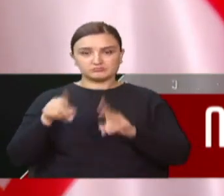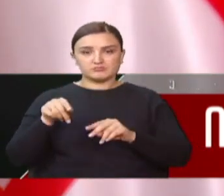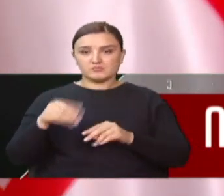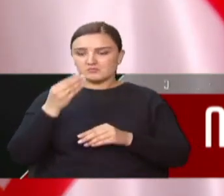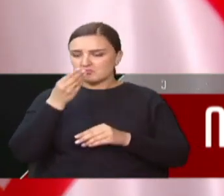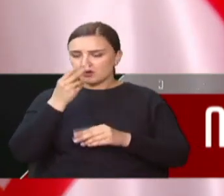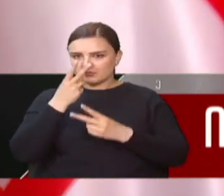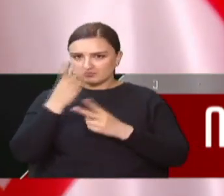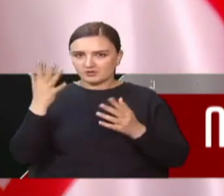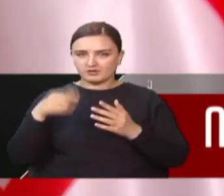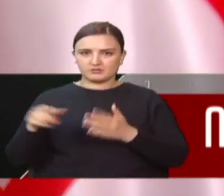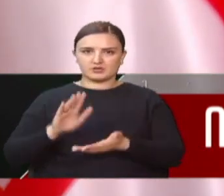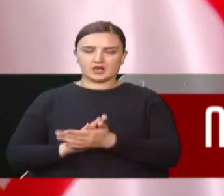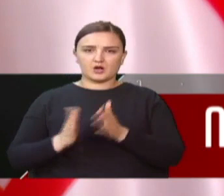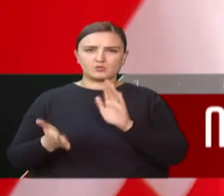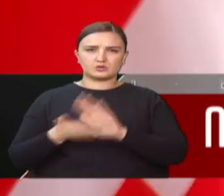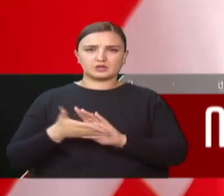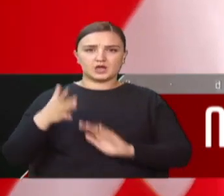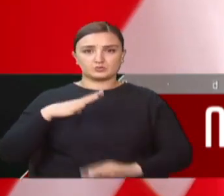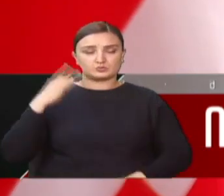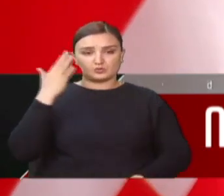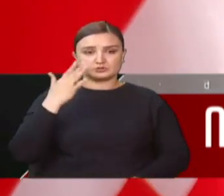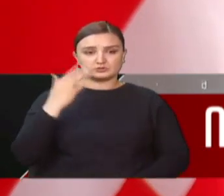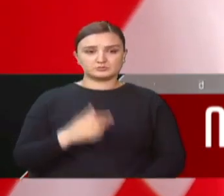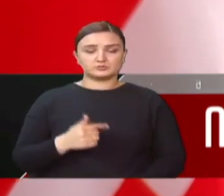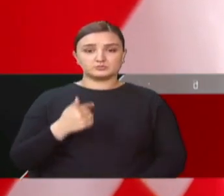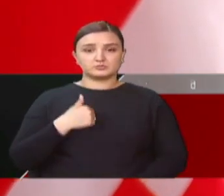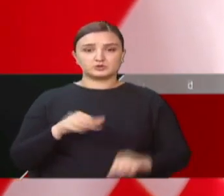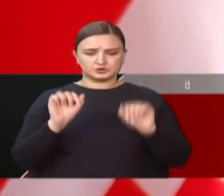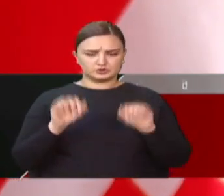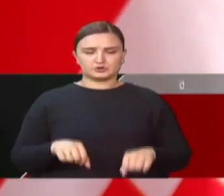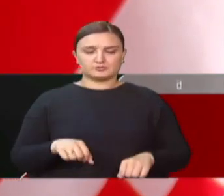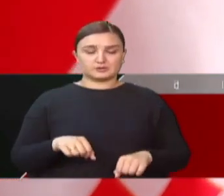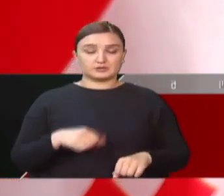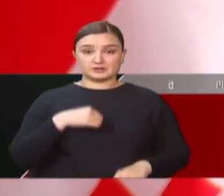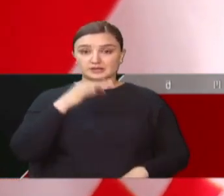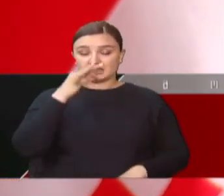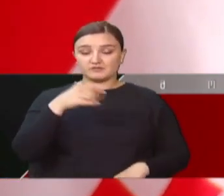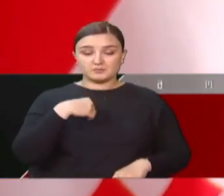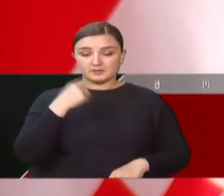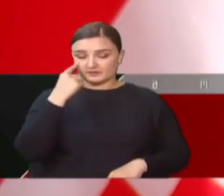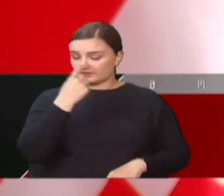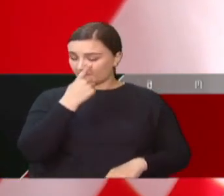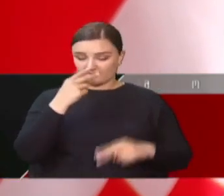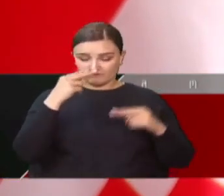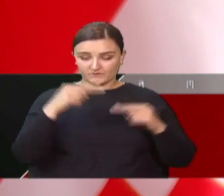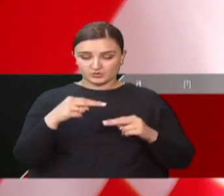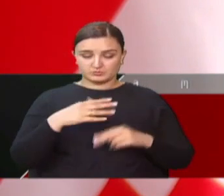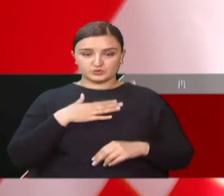ფარულად გაურიგდა ქართულ ოცნებას. მე შემიძლია დავდო თავი, რისი მოწმეც ვიყავი ჩემს